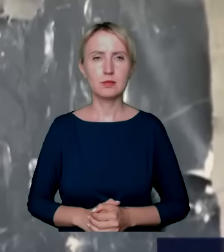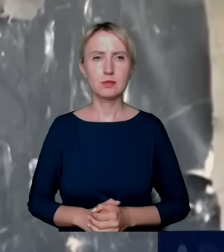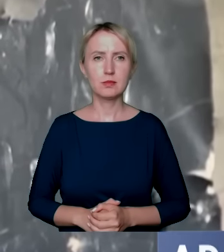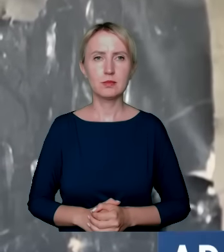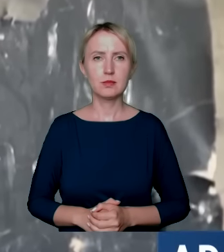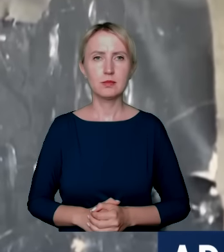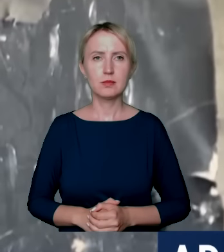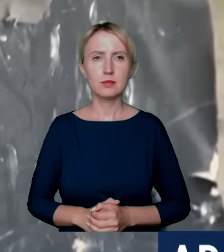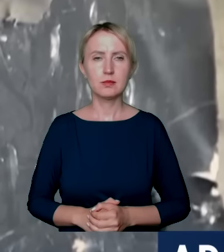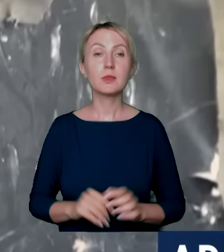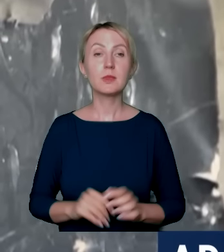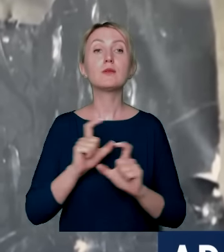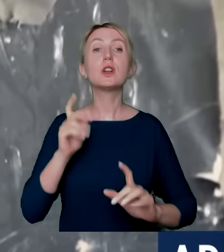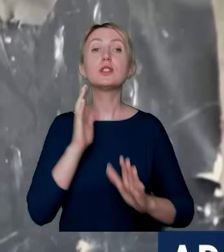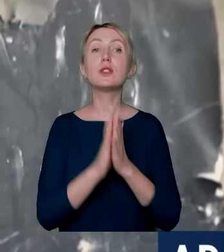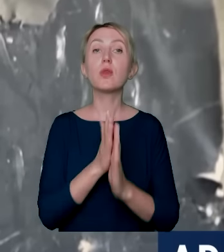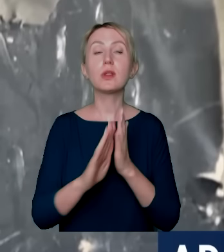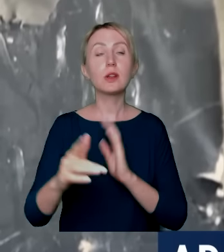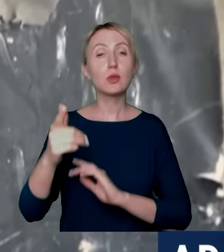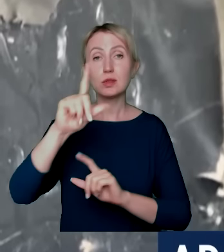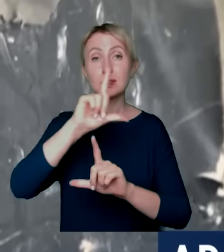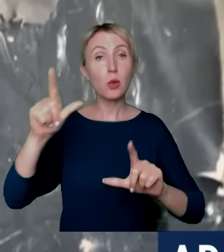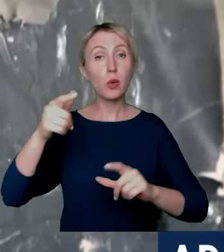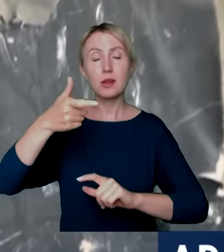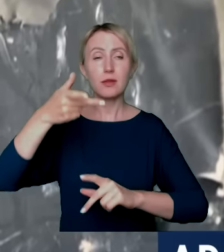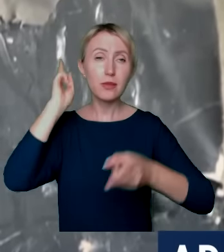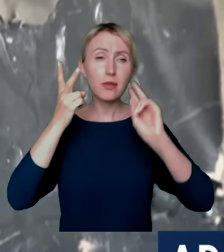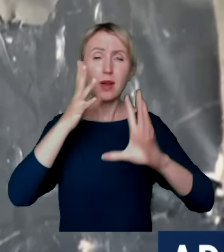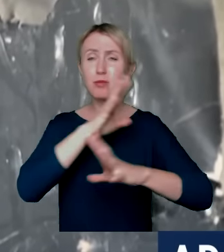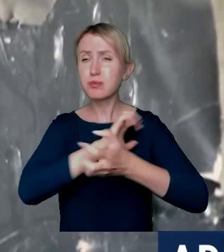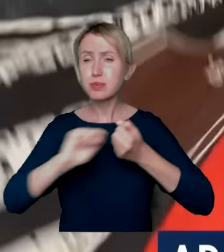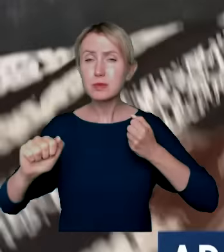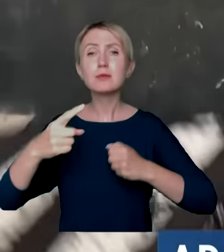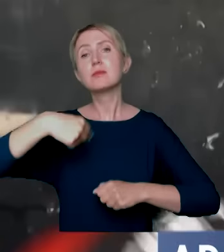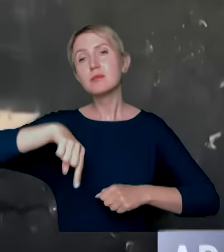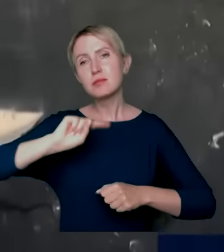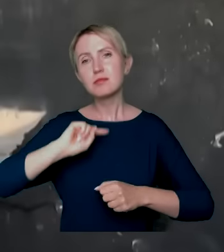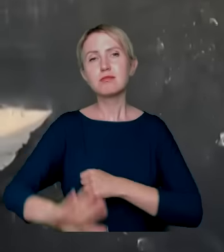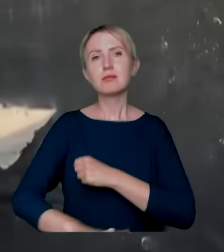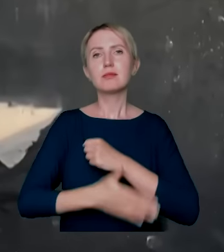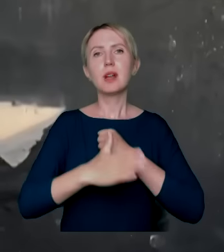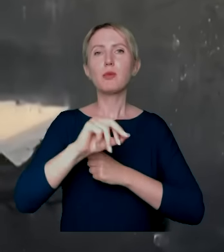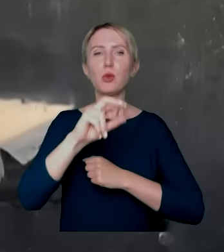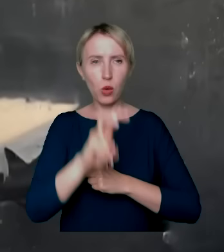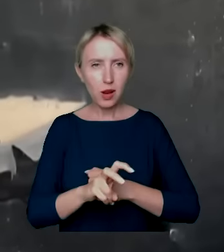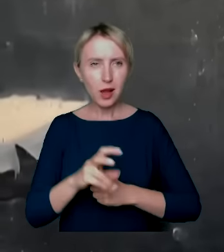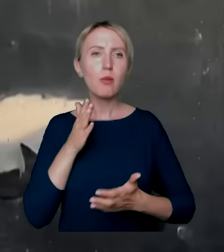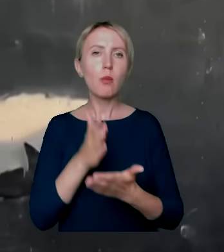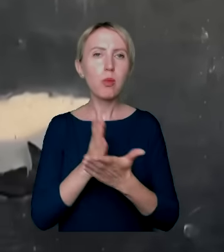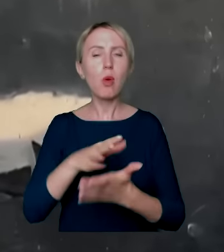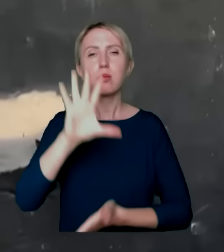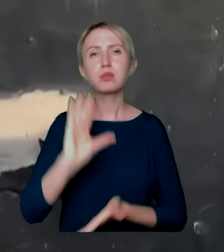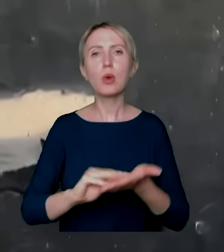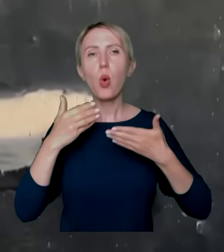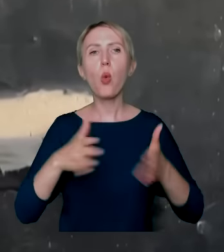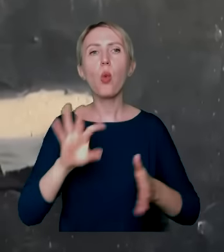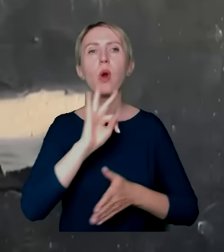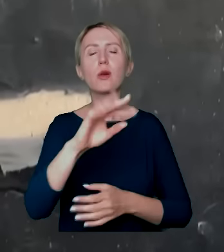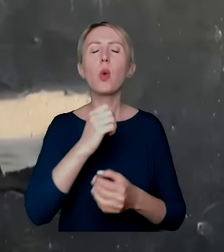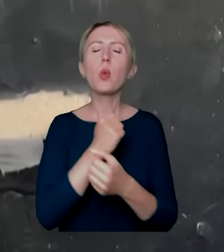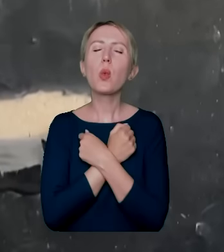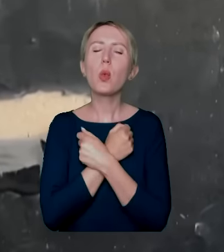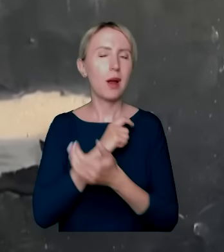W czasie wojny jego zakład fryzjerski został zniszczony, więc stanęliśmy u boku Abdullaha, aby pomóc w ponownym otwarciu jego ukochanego